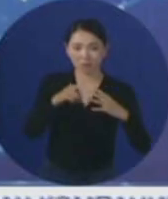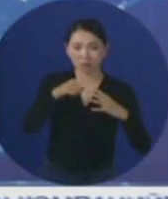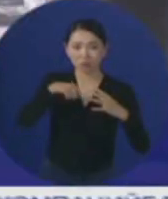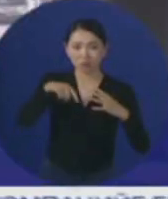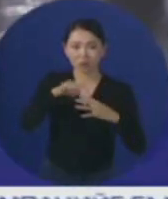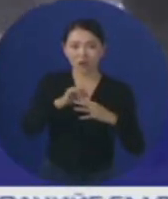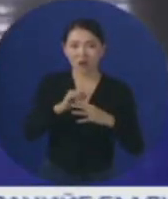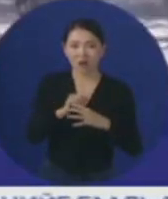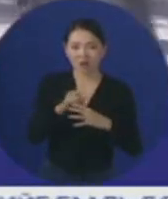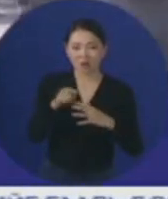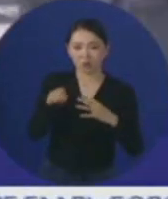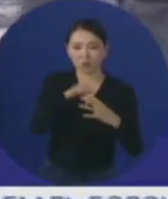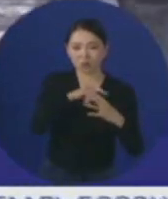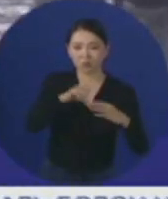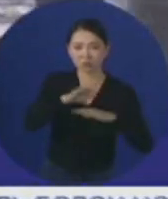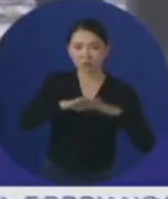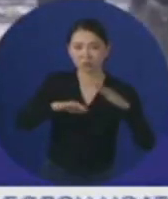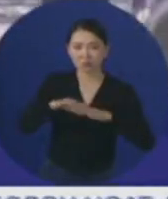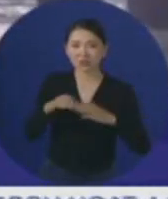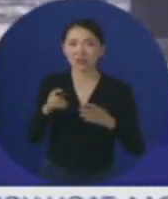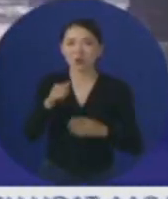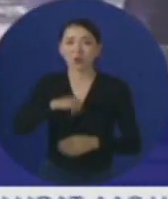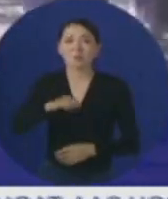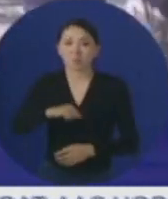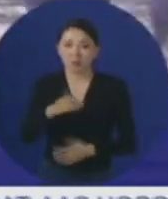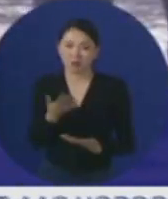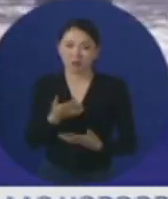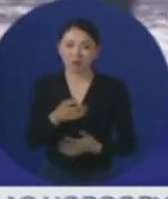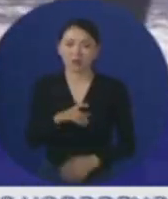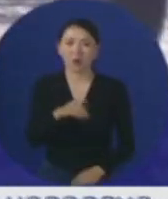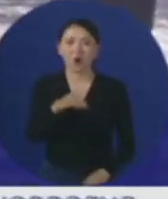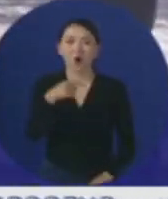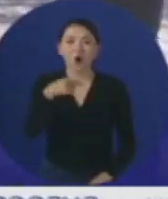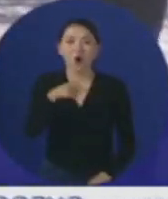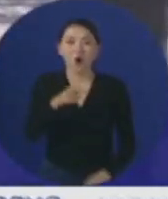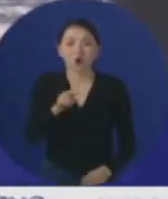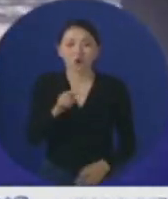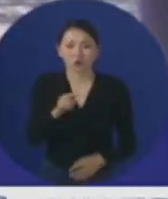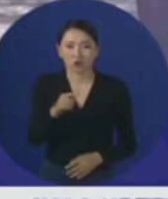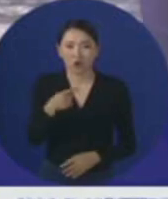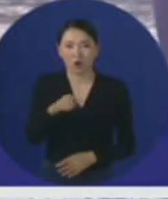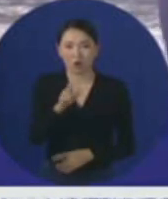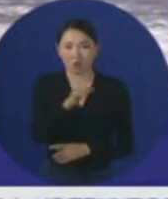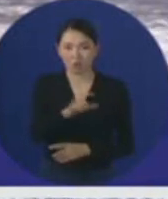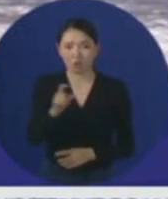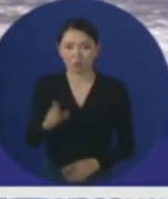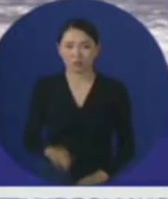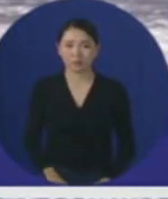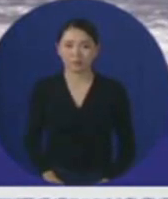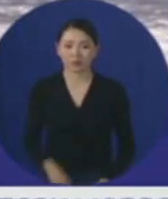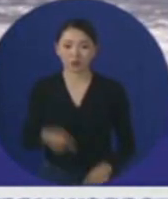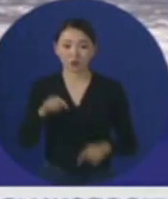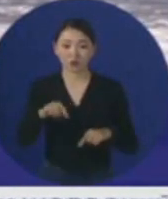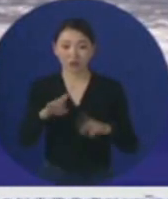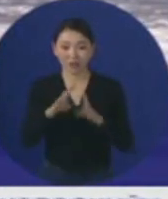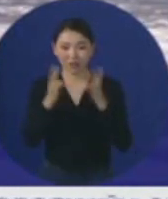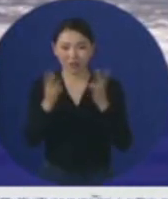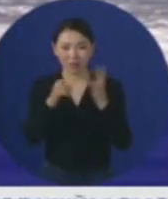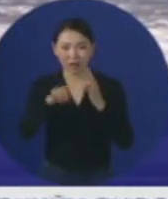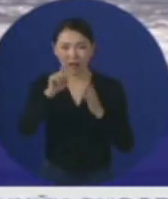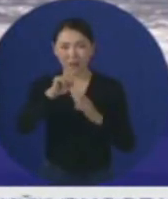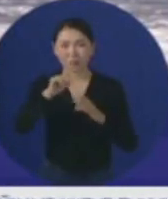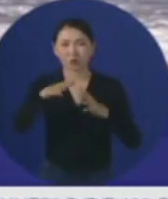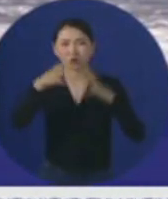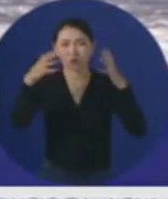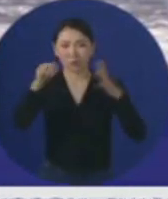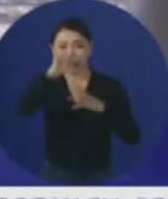байна. Өнөөгийн нийгмийн хамгийн сэтгэл эмзэглүүлэм асуудал бол яг харахгүй хүүхдийн эрх, хүүхдийн хүчирхийлэл болж байна. Тэр хэрээрийн нийгмийн анхаарал